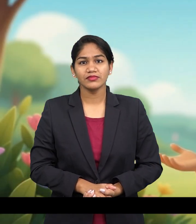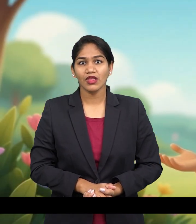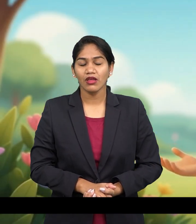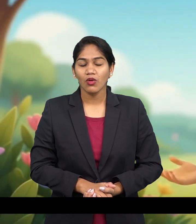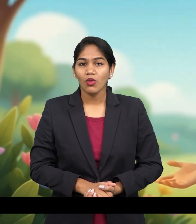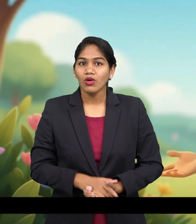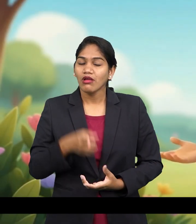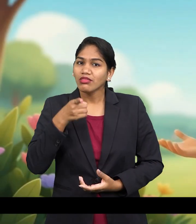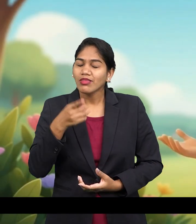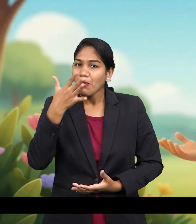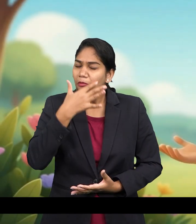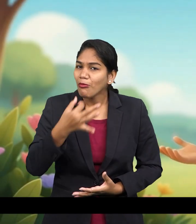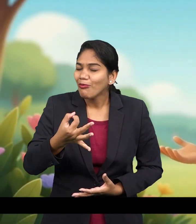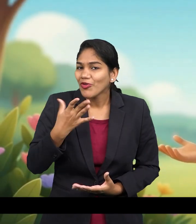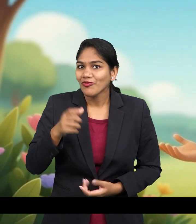सुंदर आहे ना?